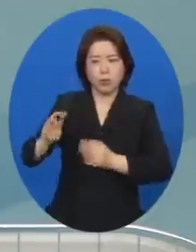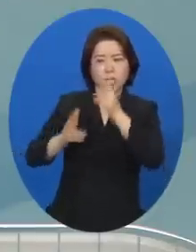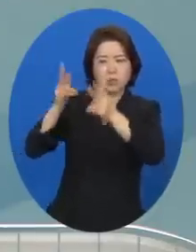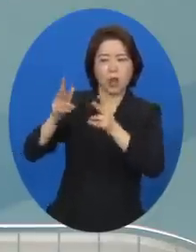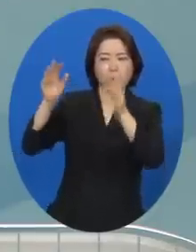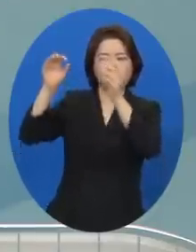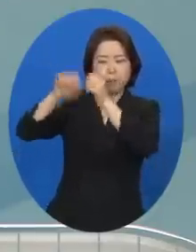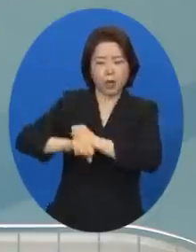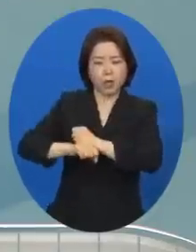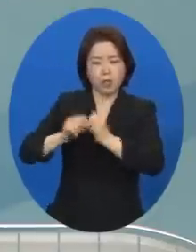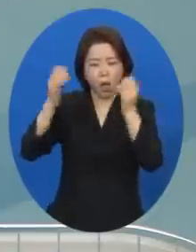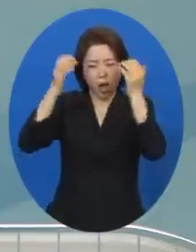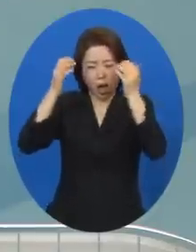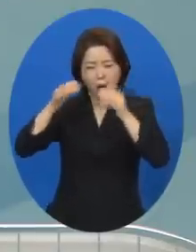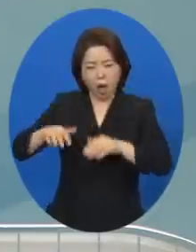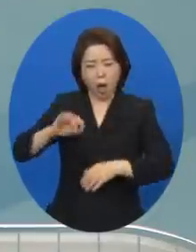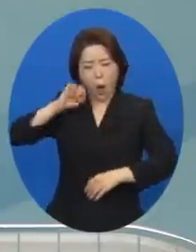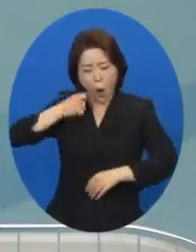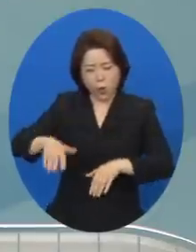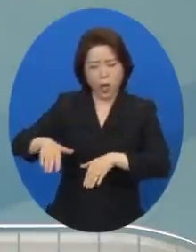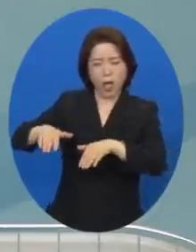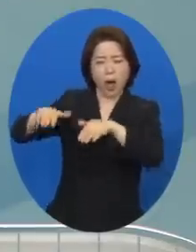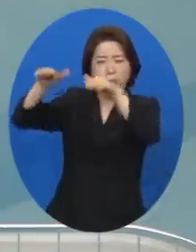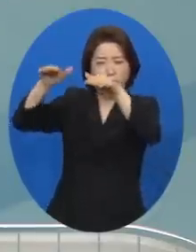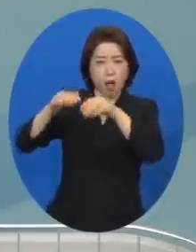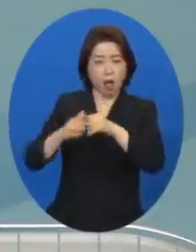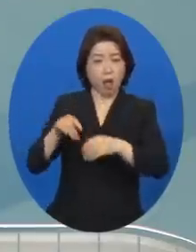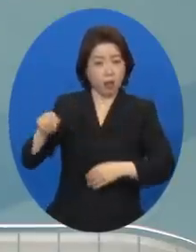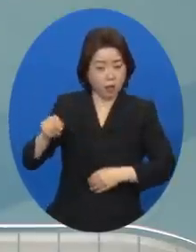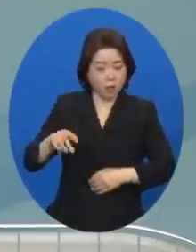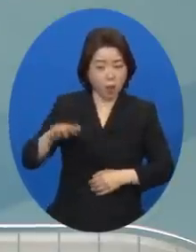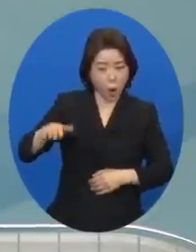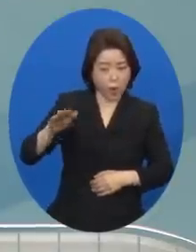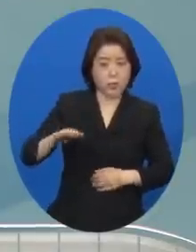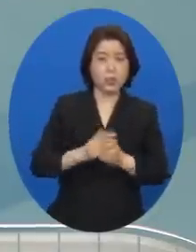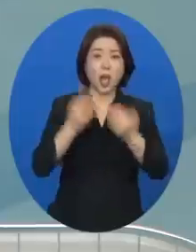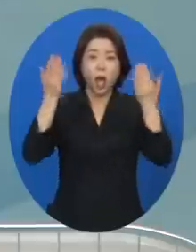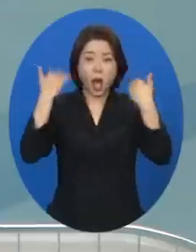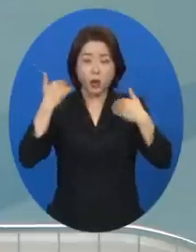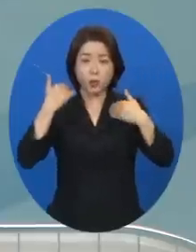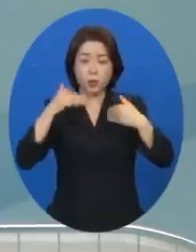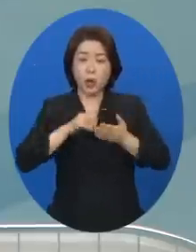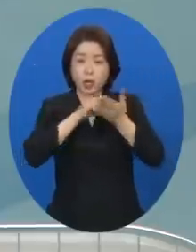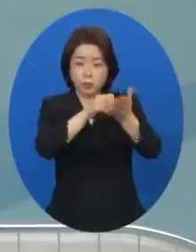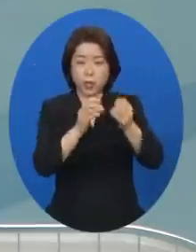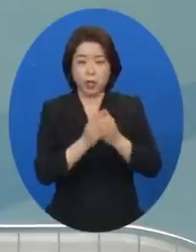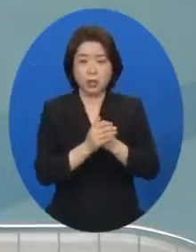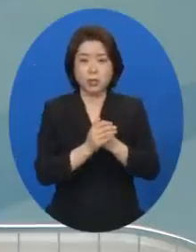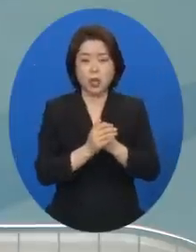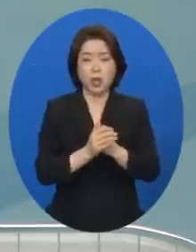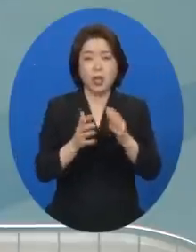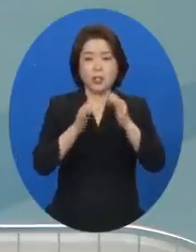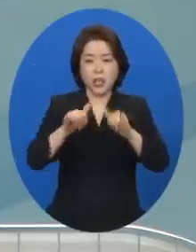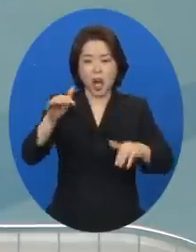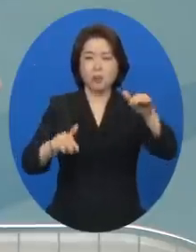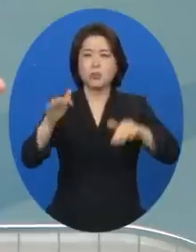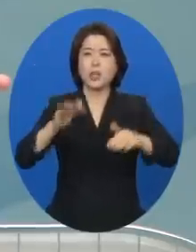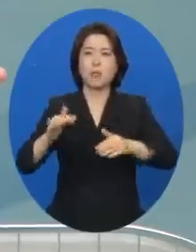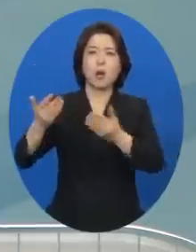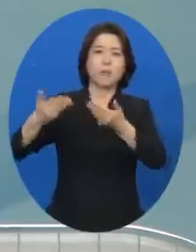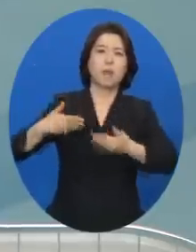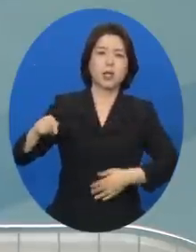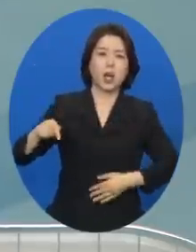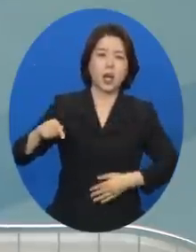보낸 어린 시절의 학교에 갔는데 인종차별을 받아서 학교